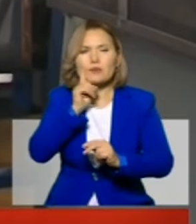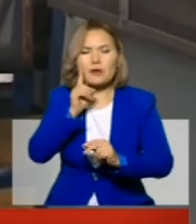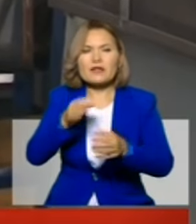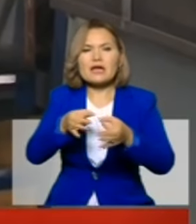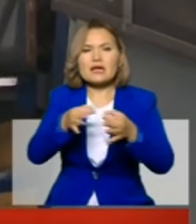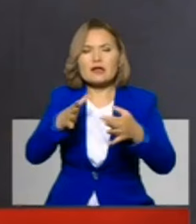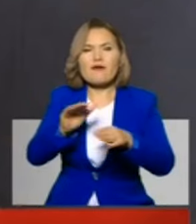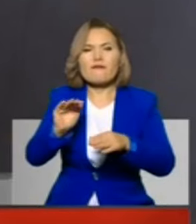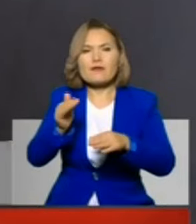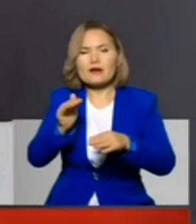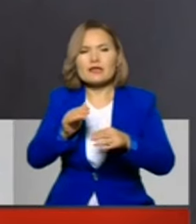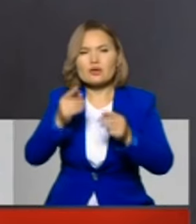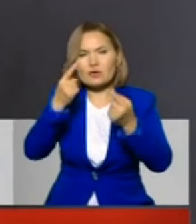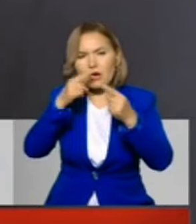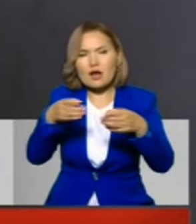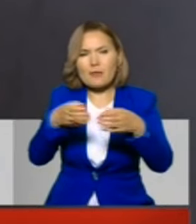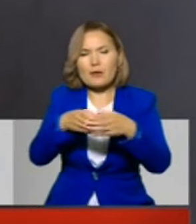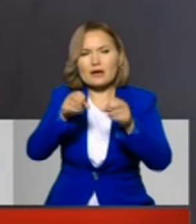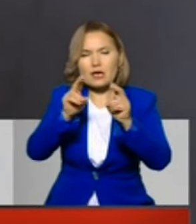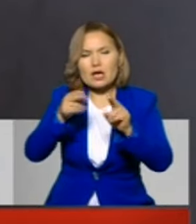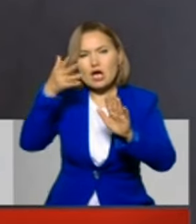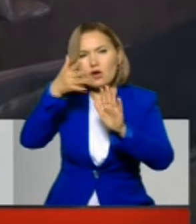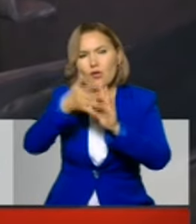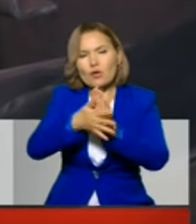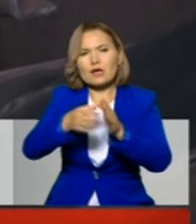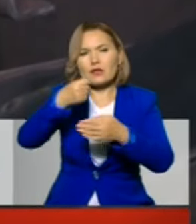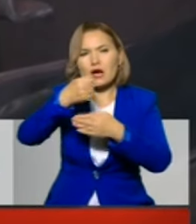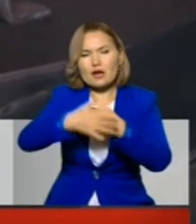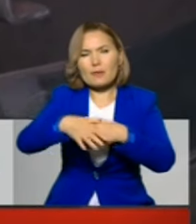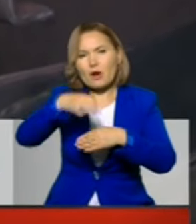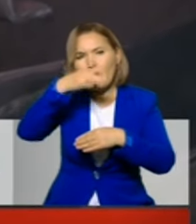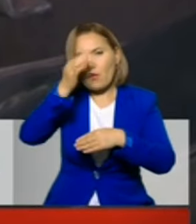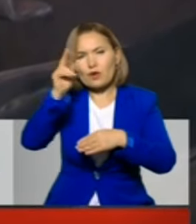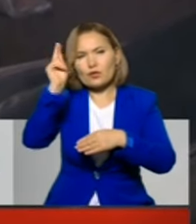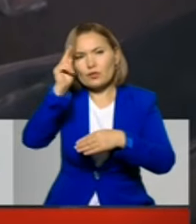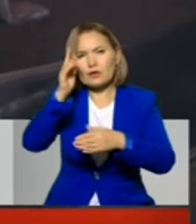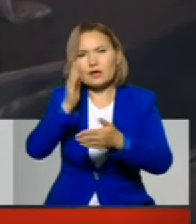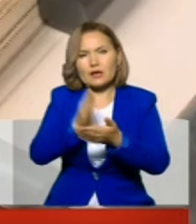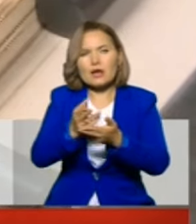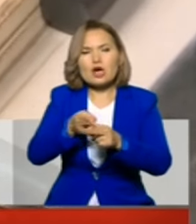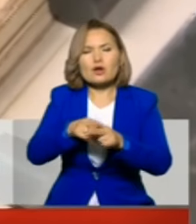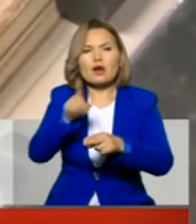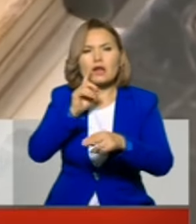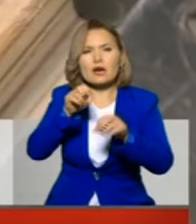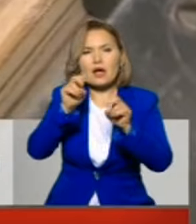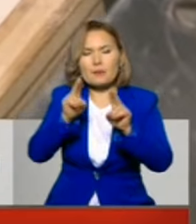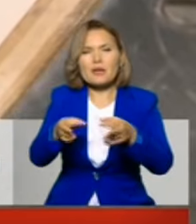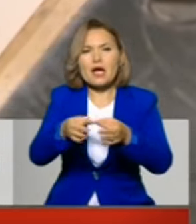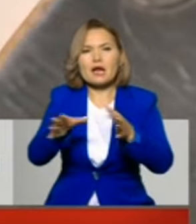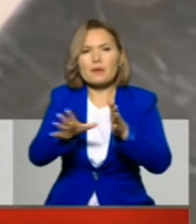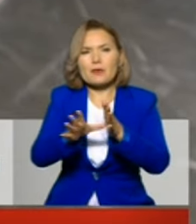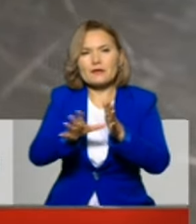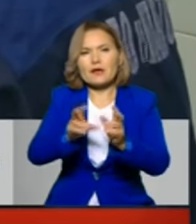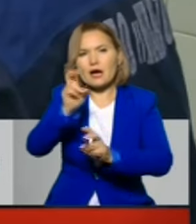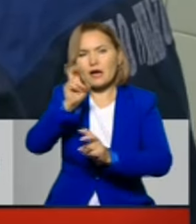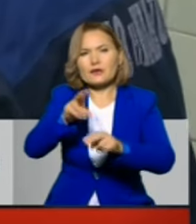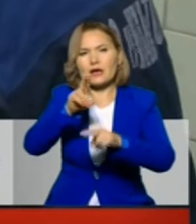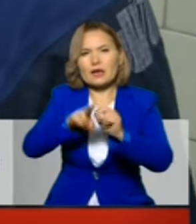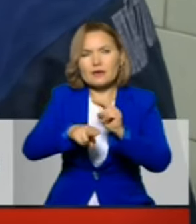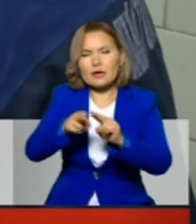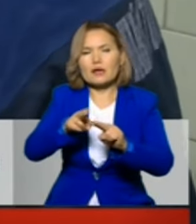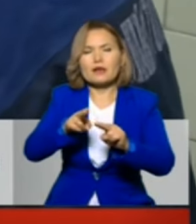студенттері ядролық физика институтындағы арнайы зерттеу орталығында тәжірибеден өтіп жүр. Жас мамандар атом электр станциясы